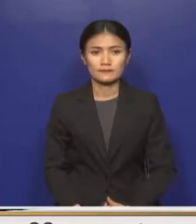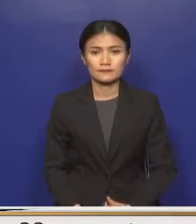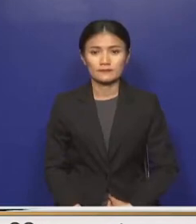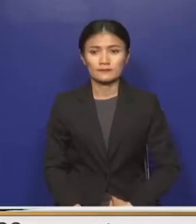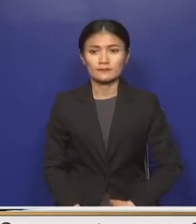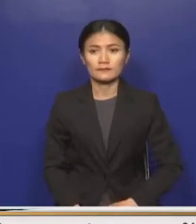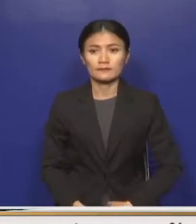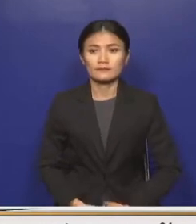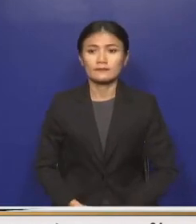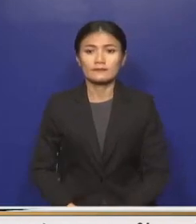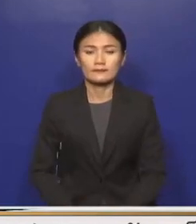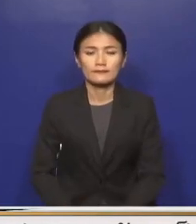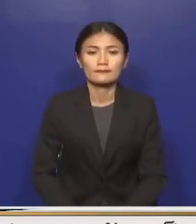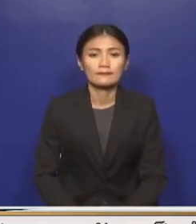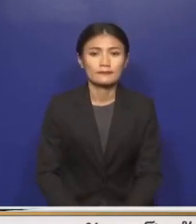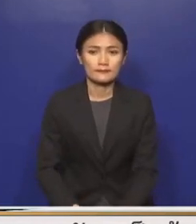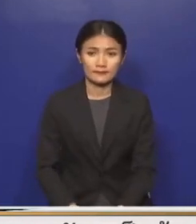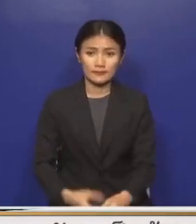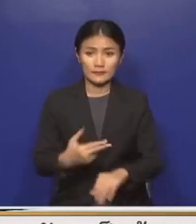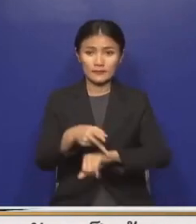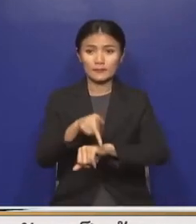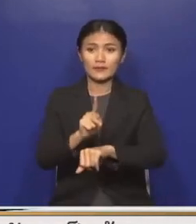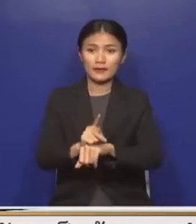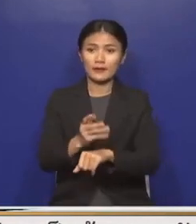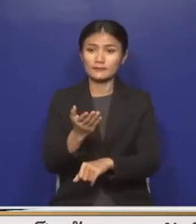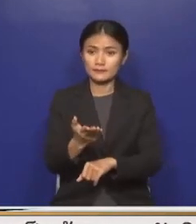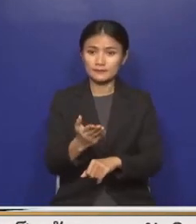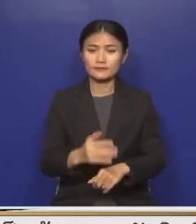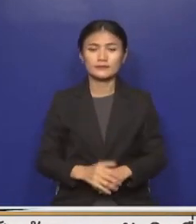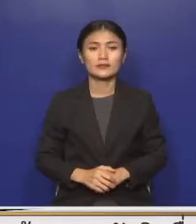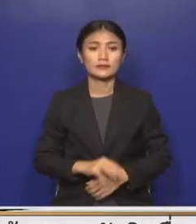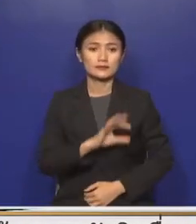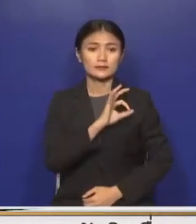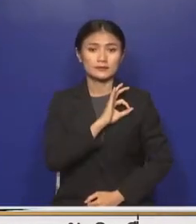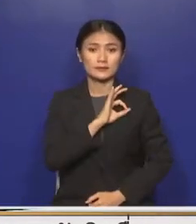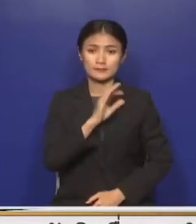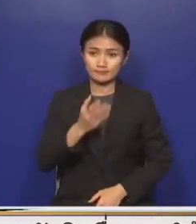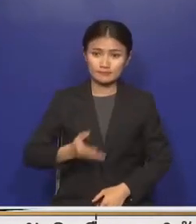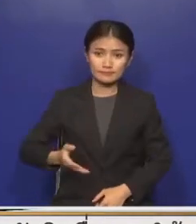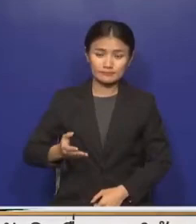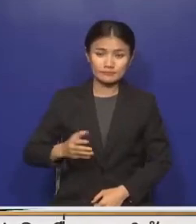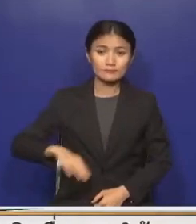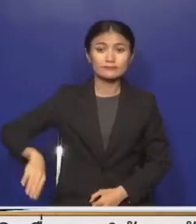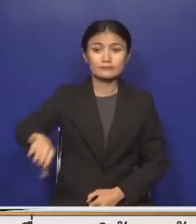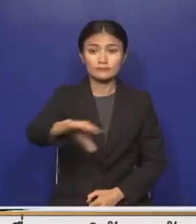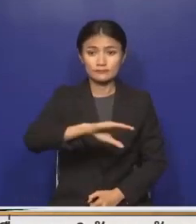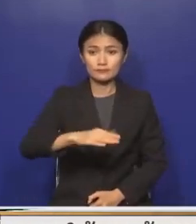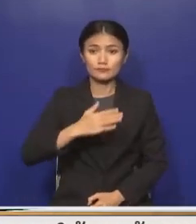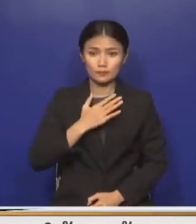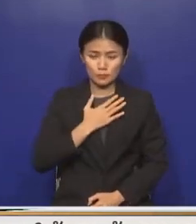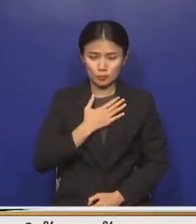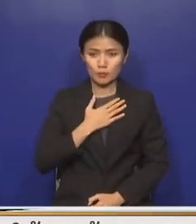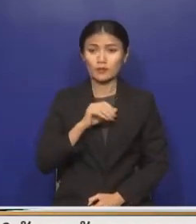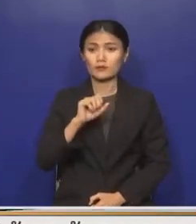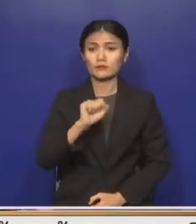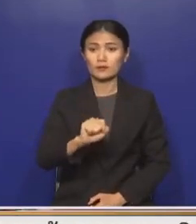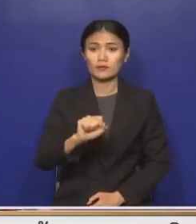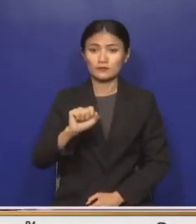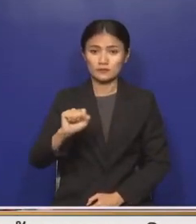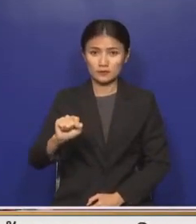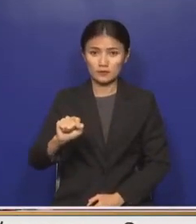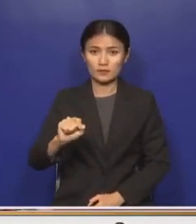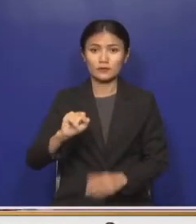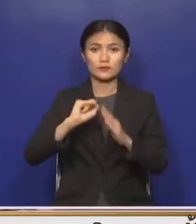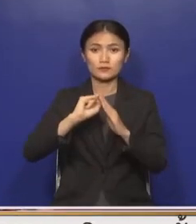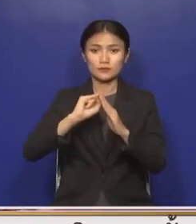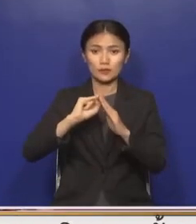ทับเรีนท่ประทานสภาษที่กระรบท่านสมาชิผู้สุงเกียตก็ผมในวนศัคกบวเรองงามสมาชิกสภาผแทรศรรเยัหวรบรี